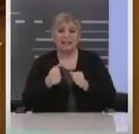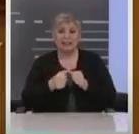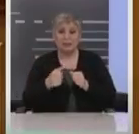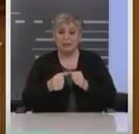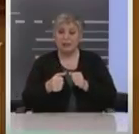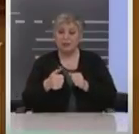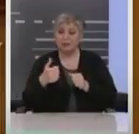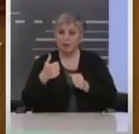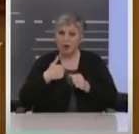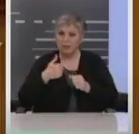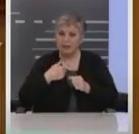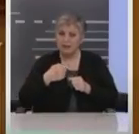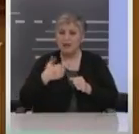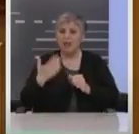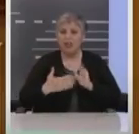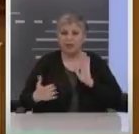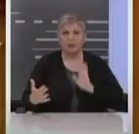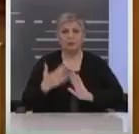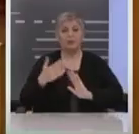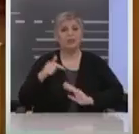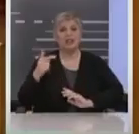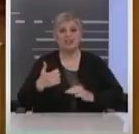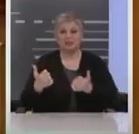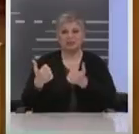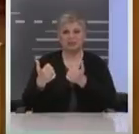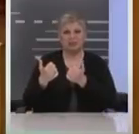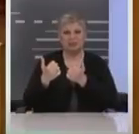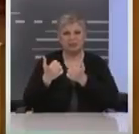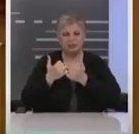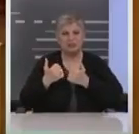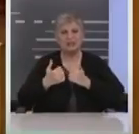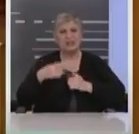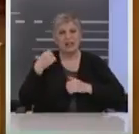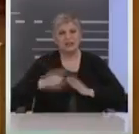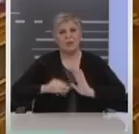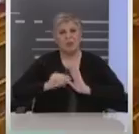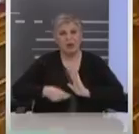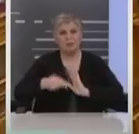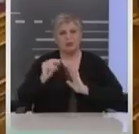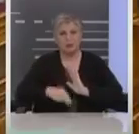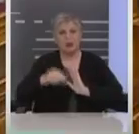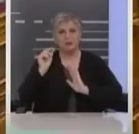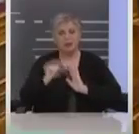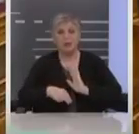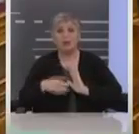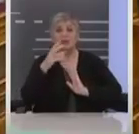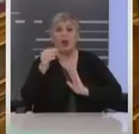συγκρουόμασταν εσείς μας λέγατε υπογράψτε, υπογράψτε, υπογράψτε, πηγαίνετε τη χώρα στα βράχια. Για να τελειώνει αυτό το